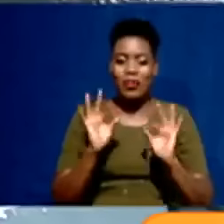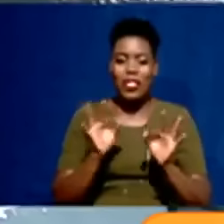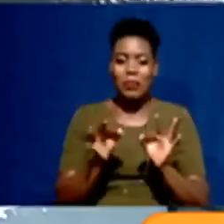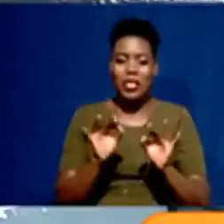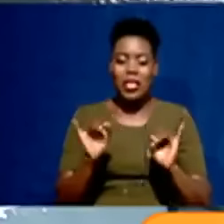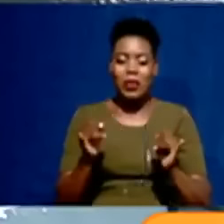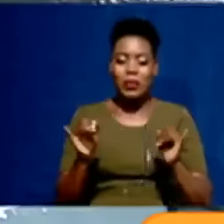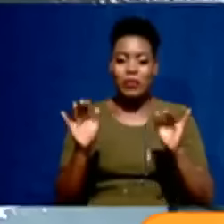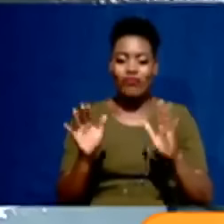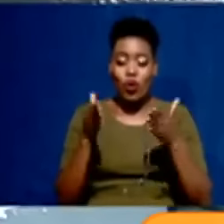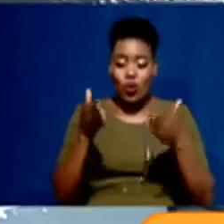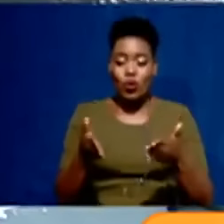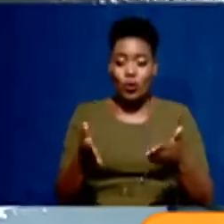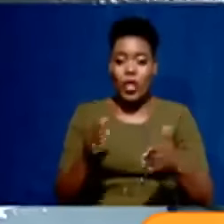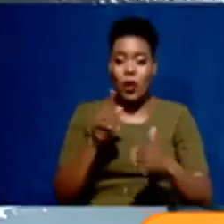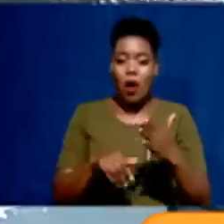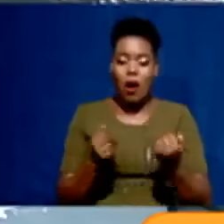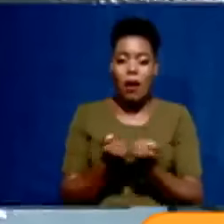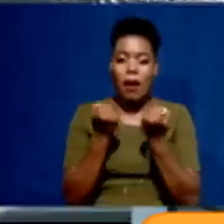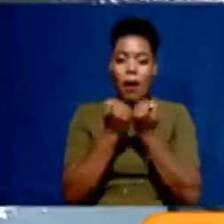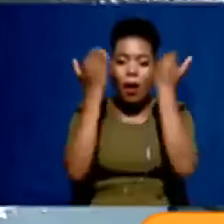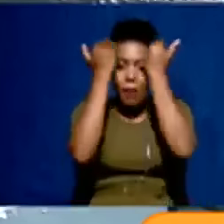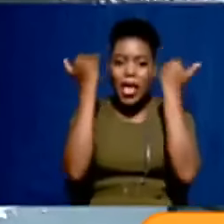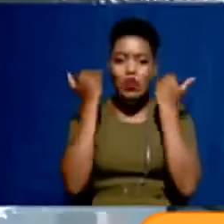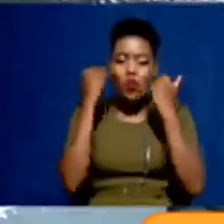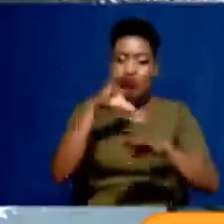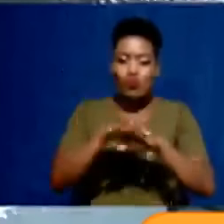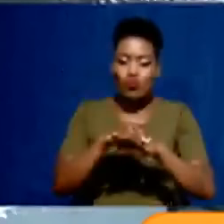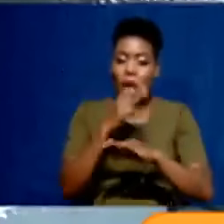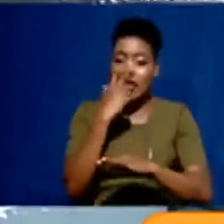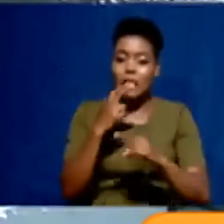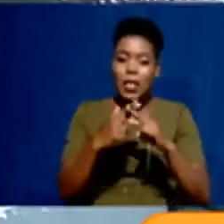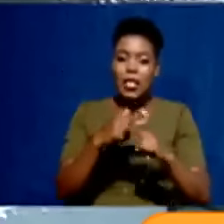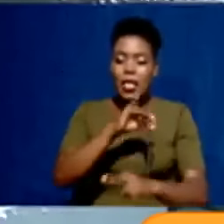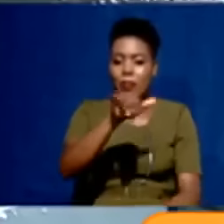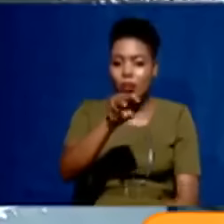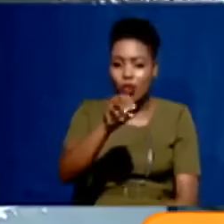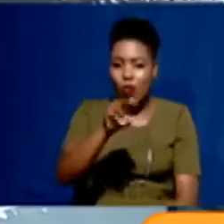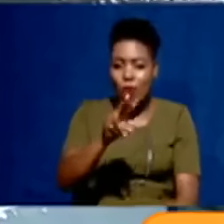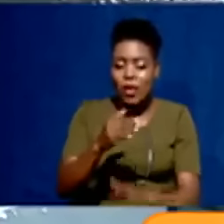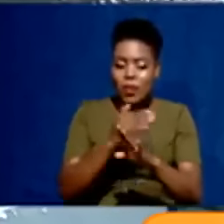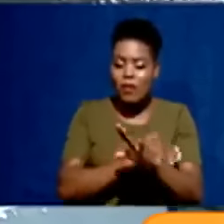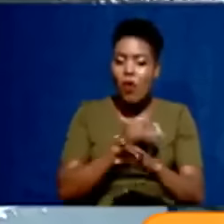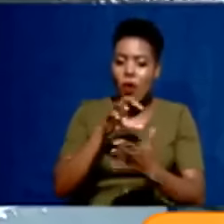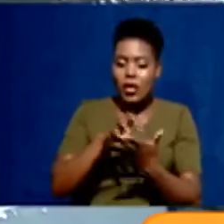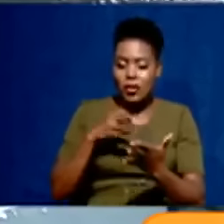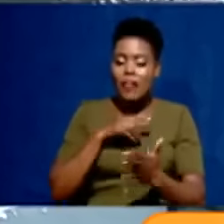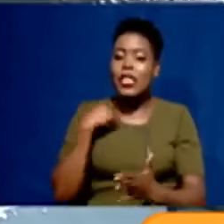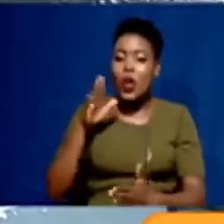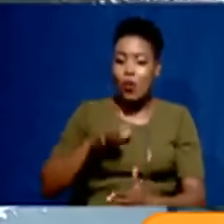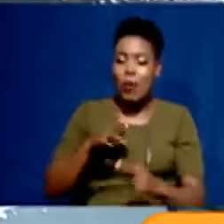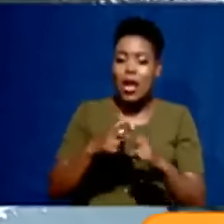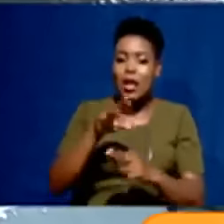Mahakama Kuu leo imempata na hatia Joseph Jowie Irungu katika mauaji ya mfanyibiashara Monica Kimani. Katika hukumu